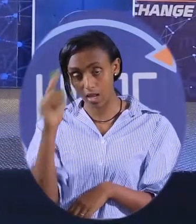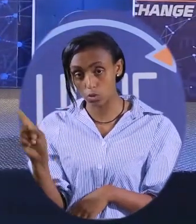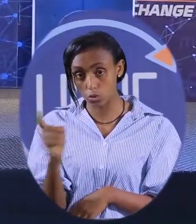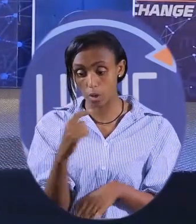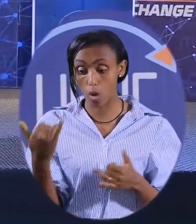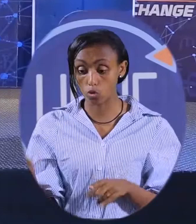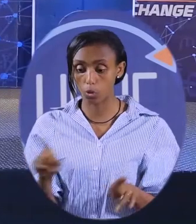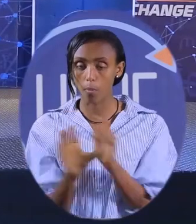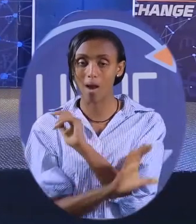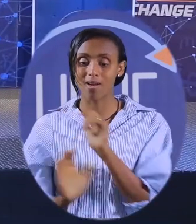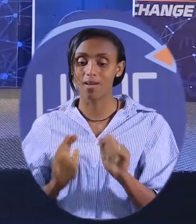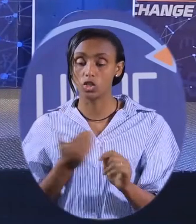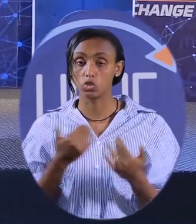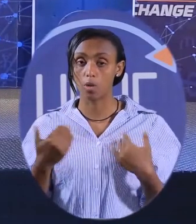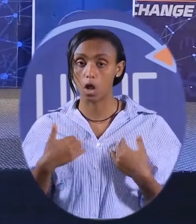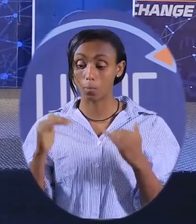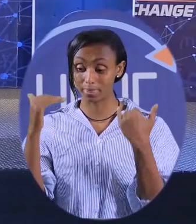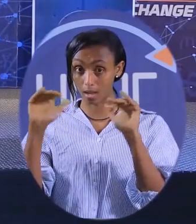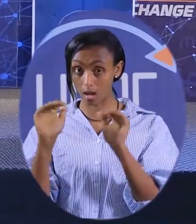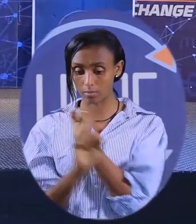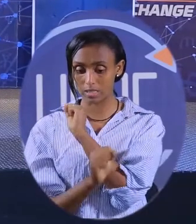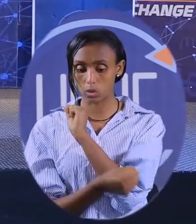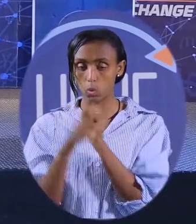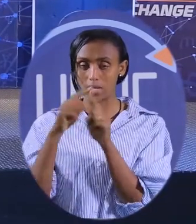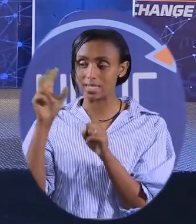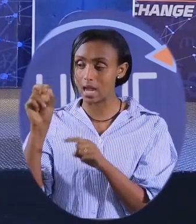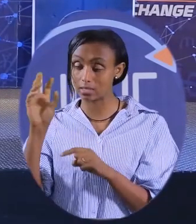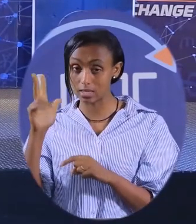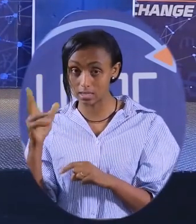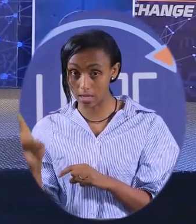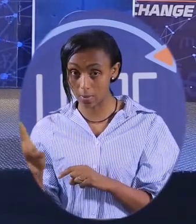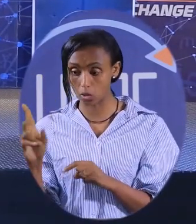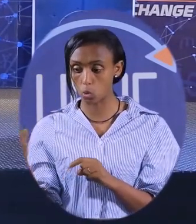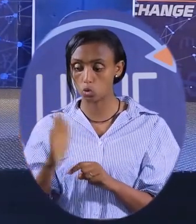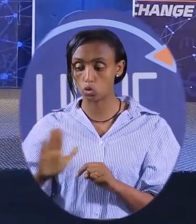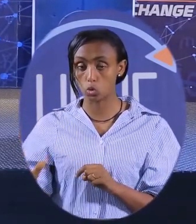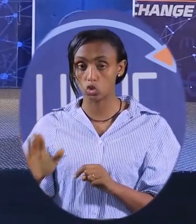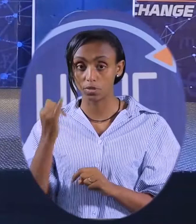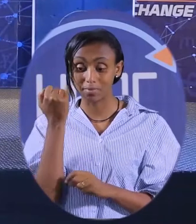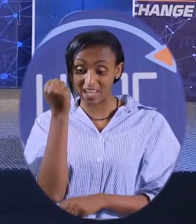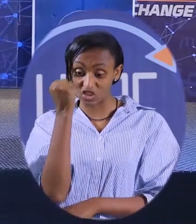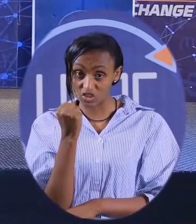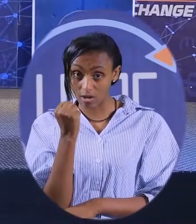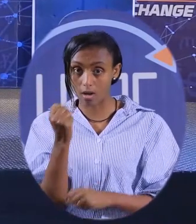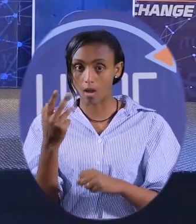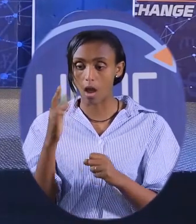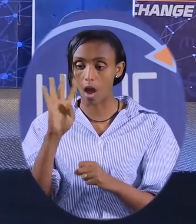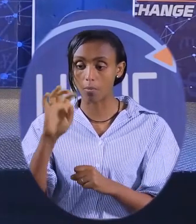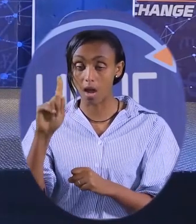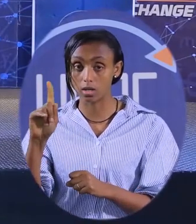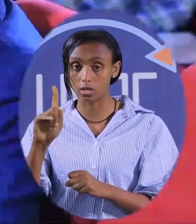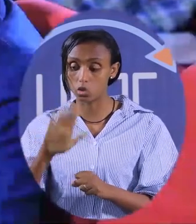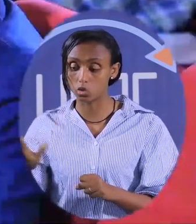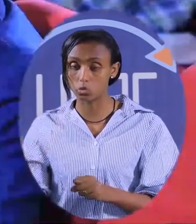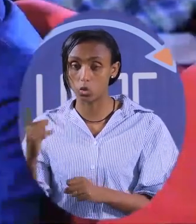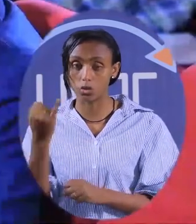ደግሞ በአገራችን ባለው ምጣኔ መሰረት ወደ 37% ለሚሆኑት ልጆች መቀንጨር 41% ለሚሆኑት